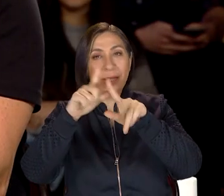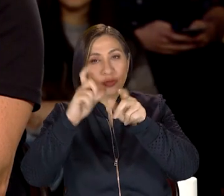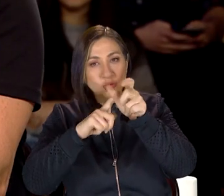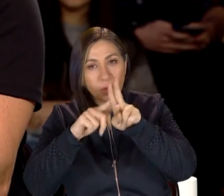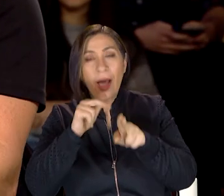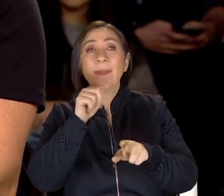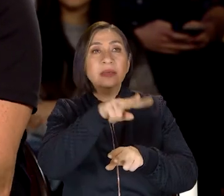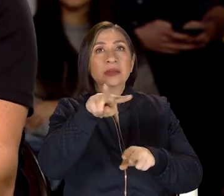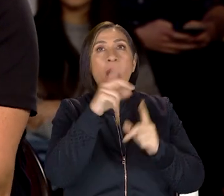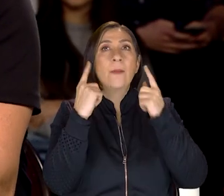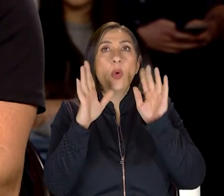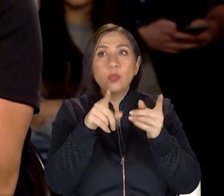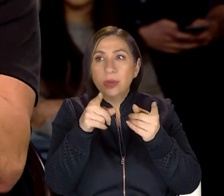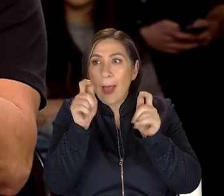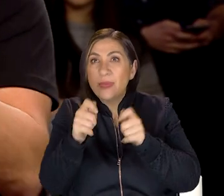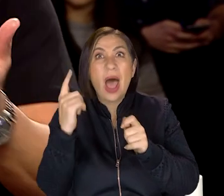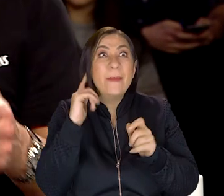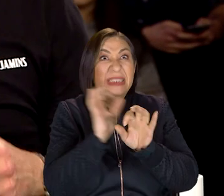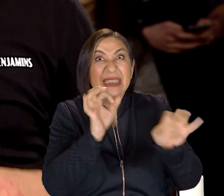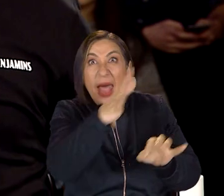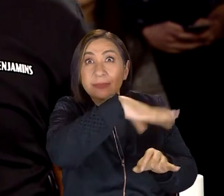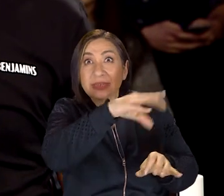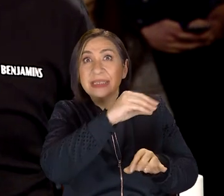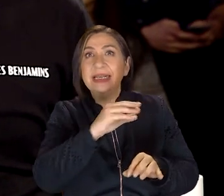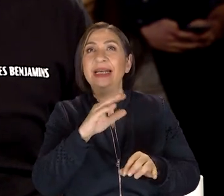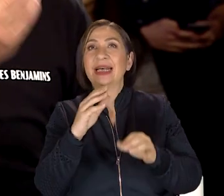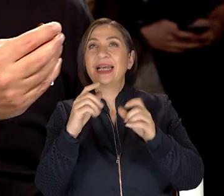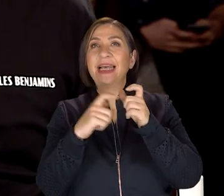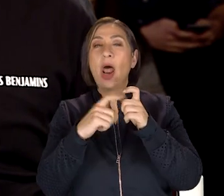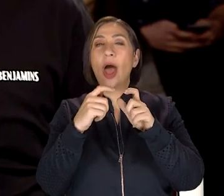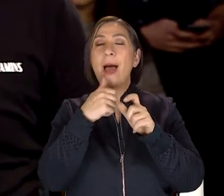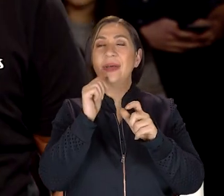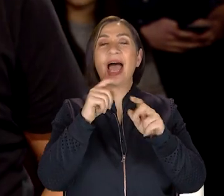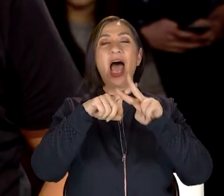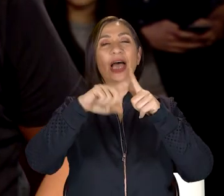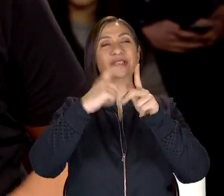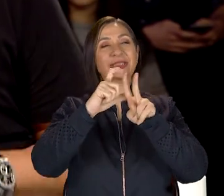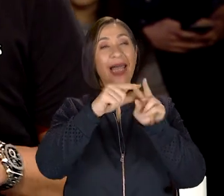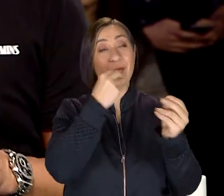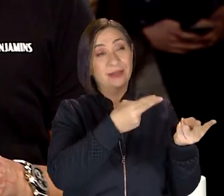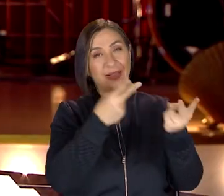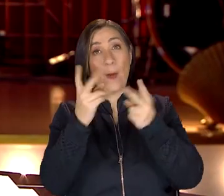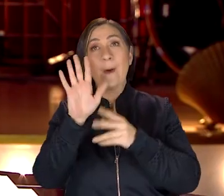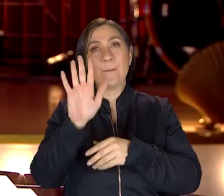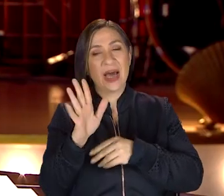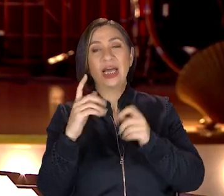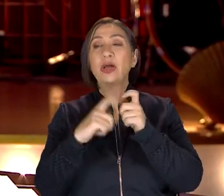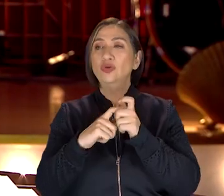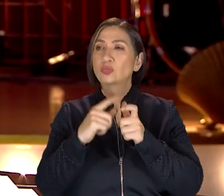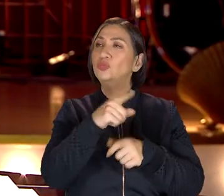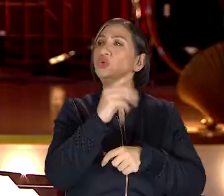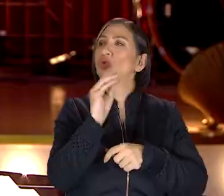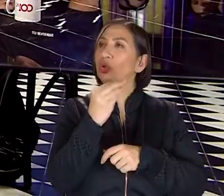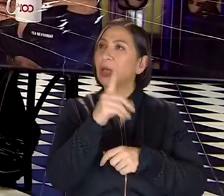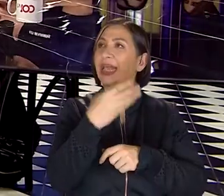şeyler döndürdüğümüzden haberi yok. Neyse Garo abi yemeğe çıkarıyor Ajda, anlatıyor. Diyor, bak diyor Garo'cum bu çocuklar